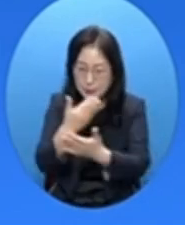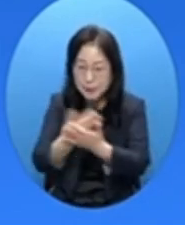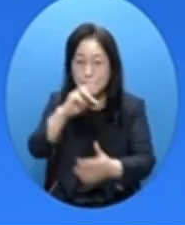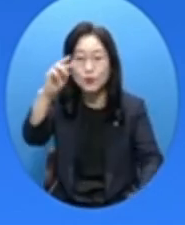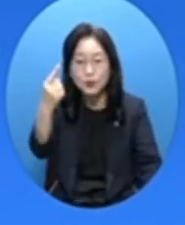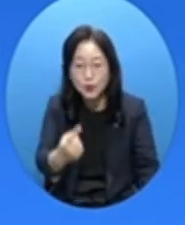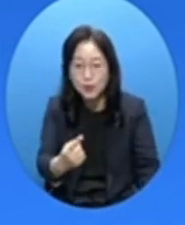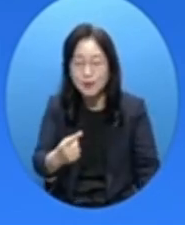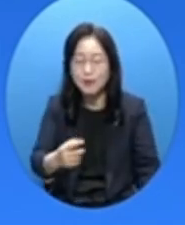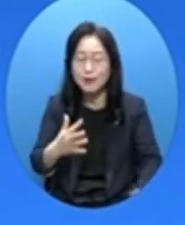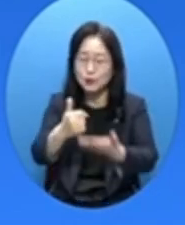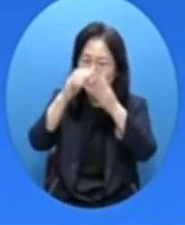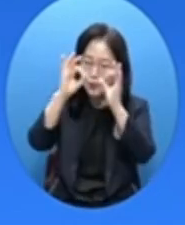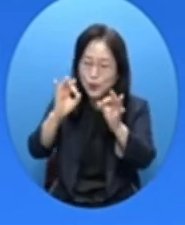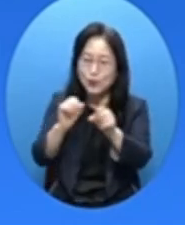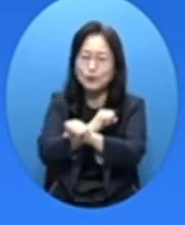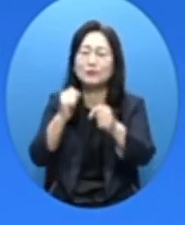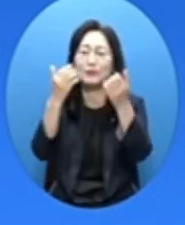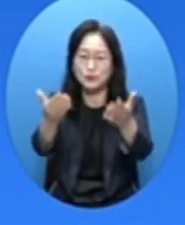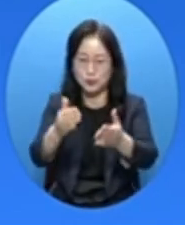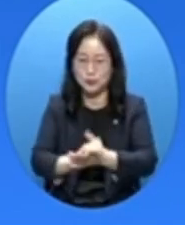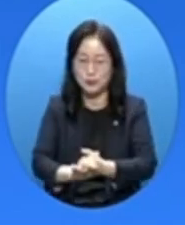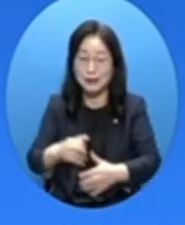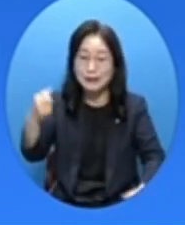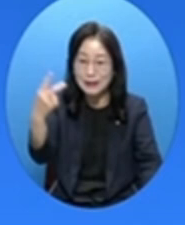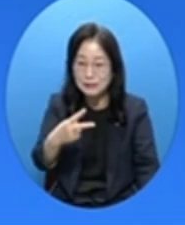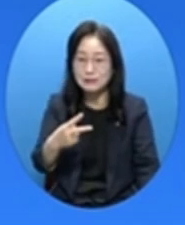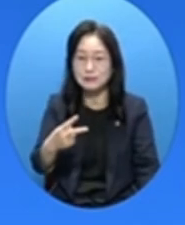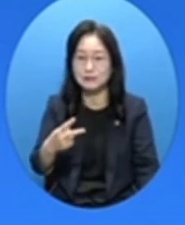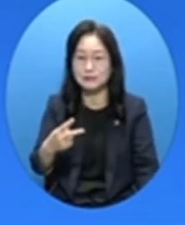돌아오면 주님의 용서해 주시는 것입니다 다시는